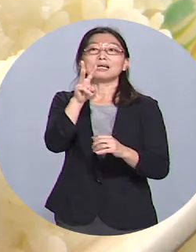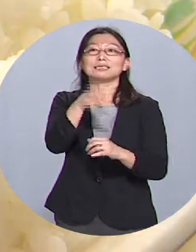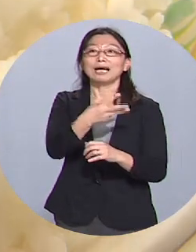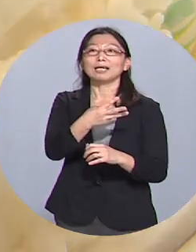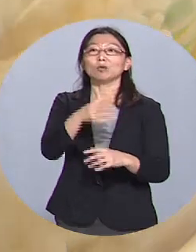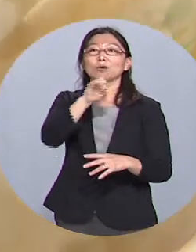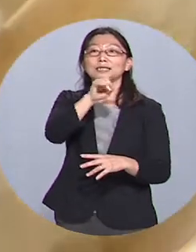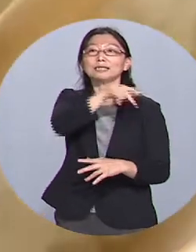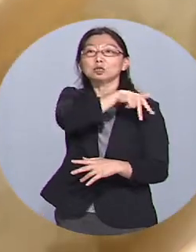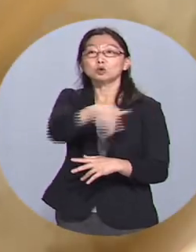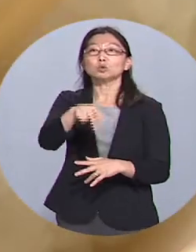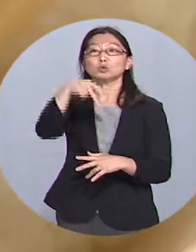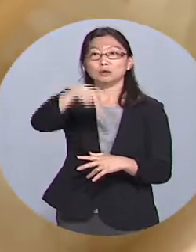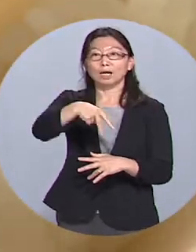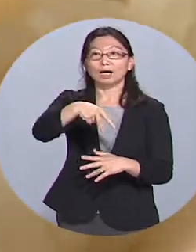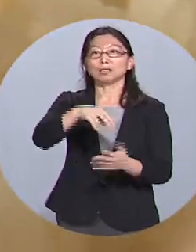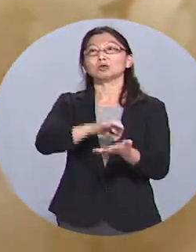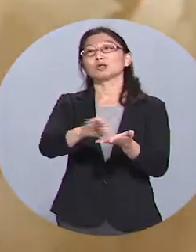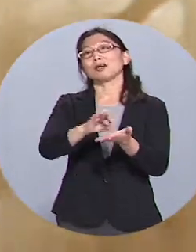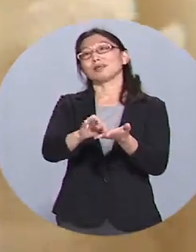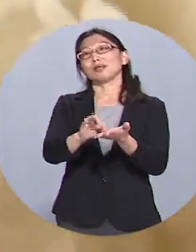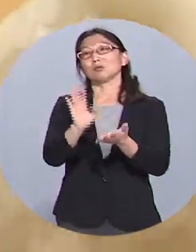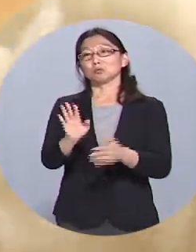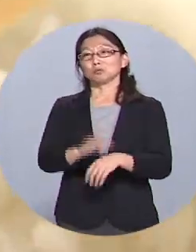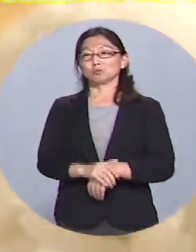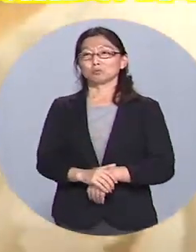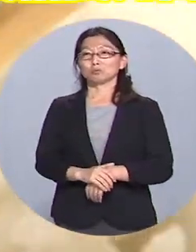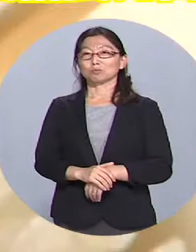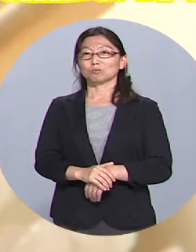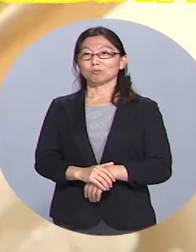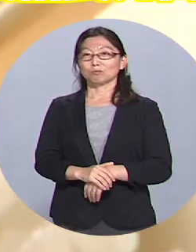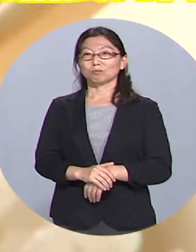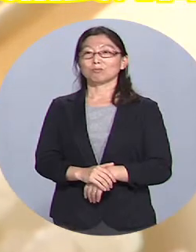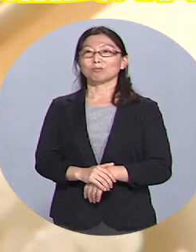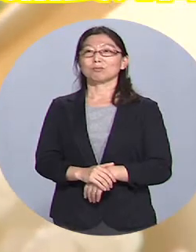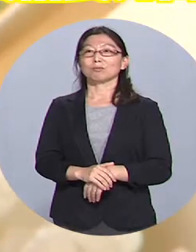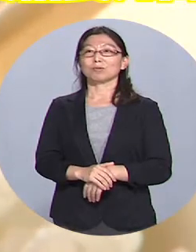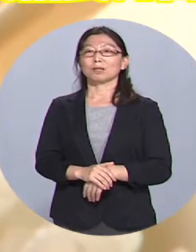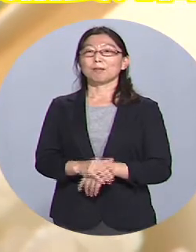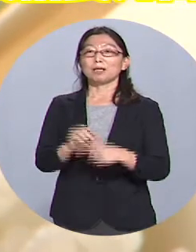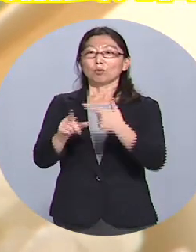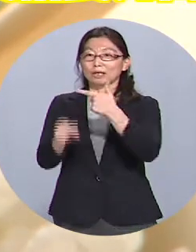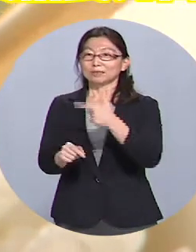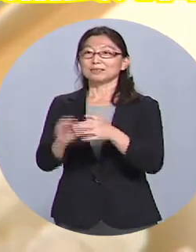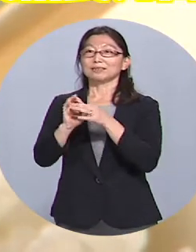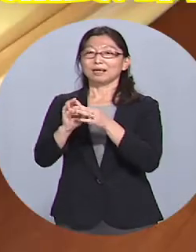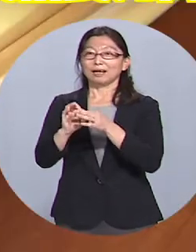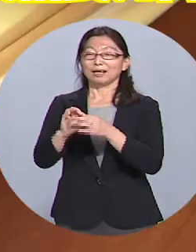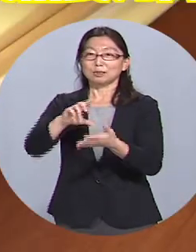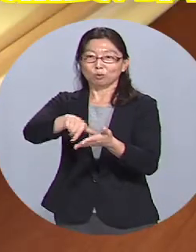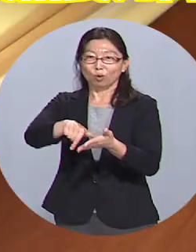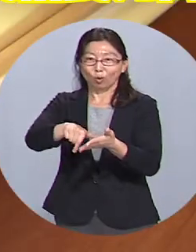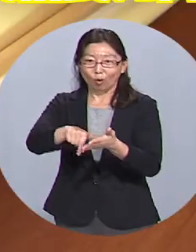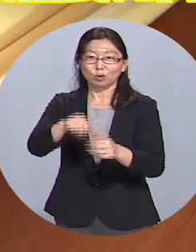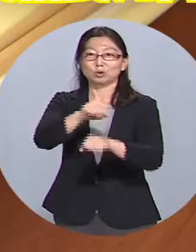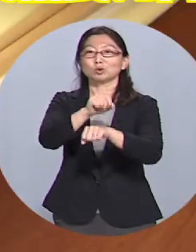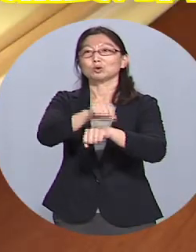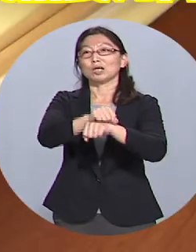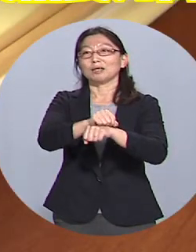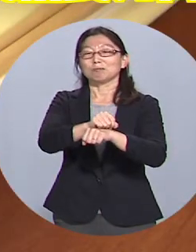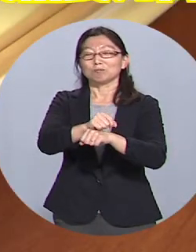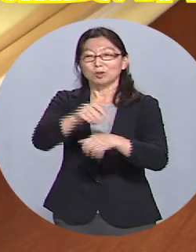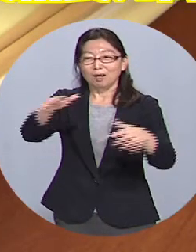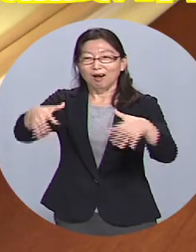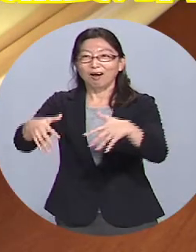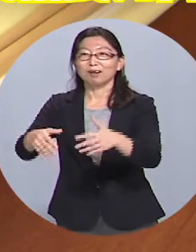。サイの絆、サイの国ふるさと学校給食月間にちなんで地元産の食材をふんだんに取り入れた献立になっ